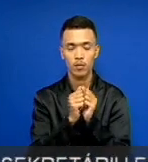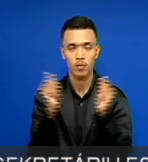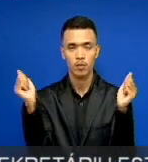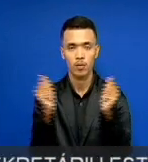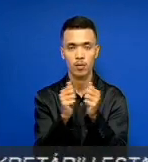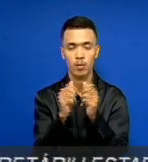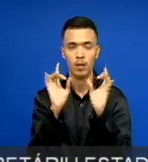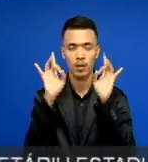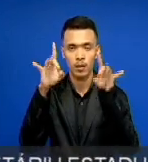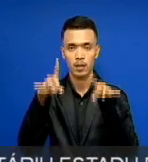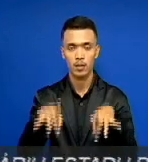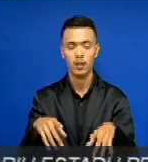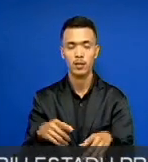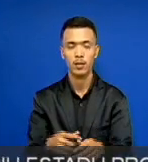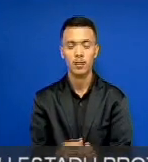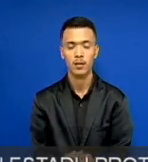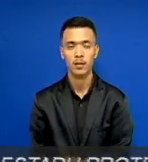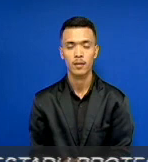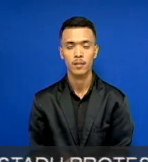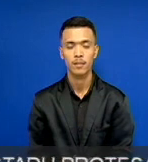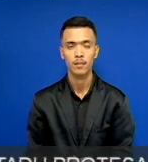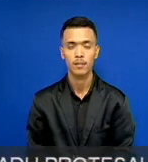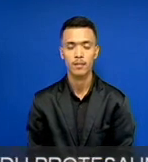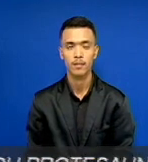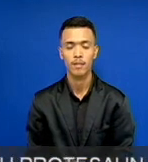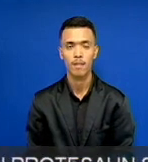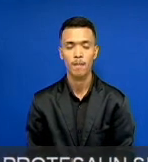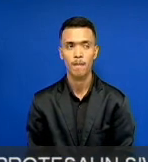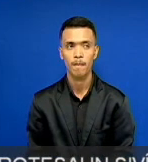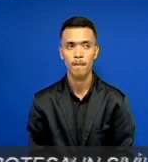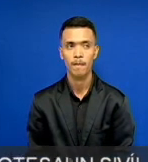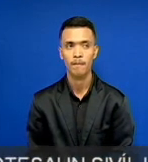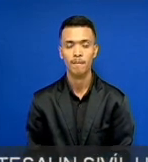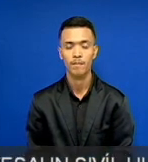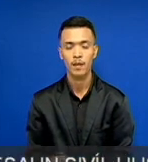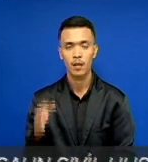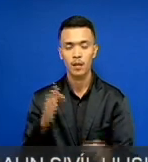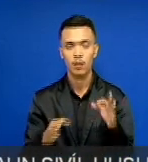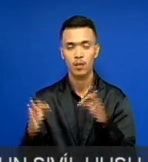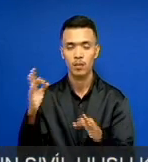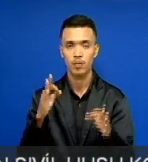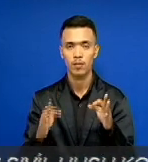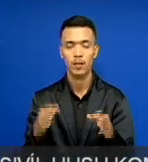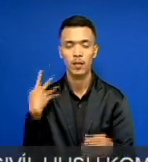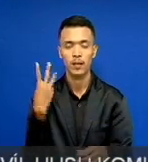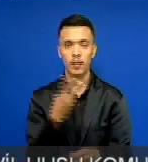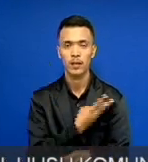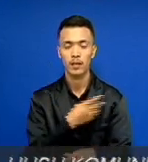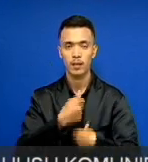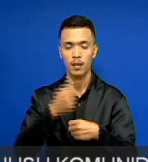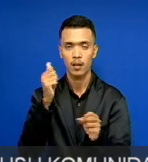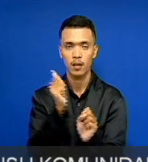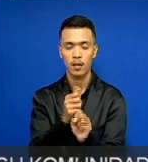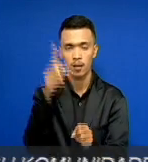liusi ICOM, ICOM nih emang dia agricultural innovation for the community. Entah hoi dan nih maka ita halo